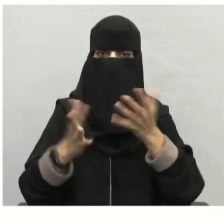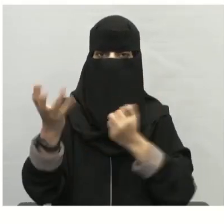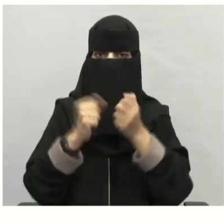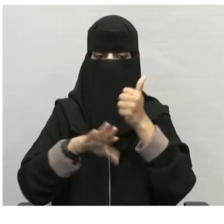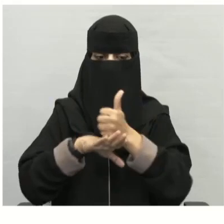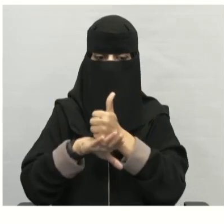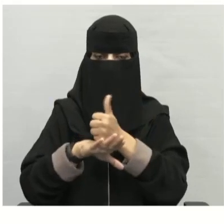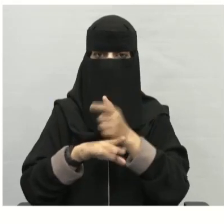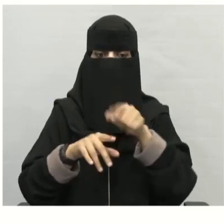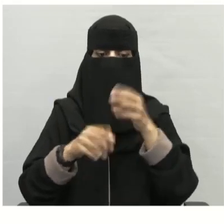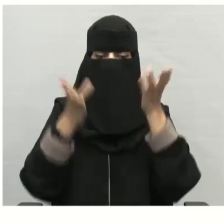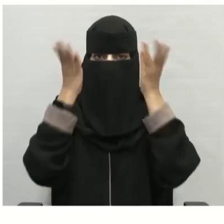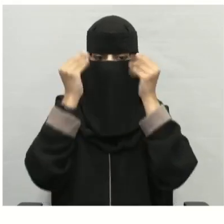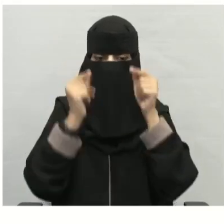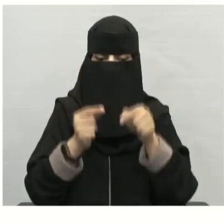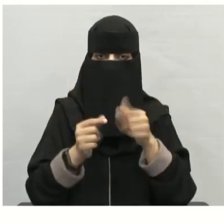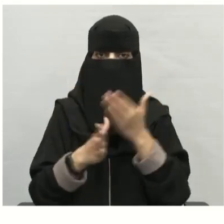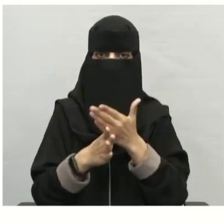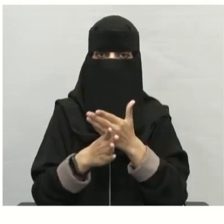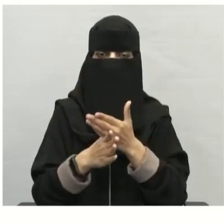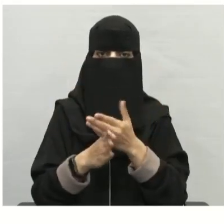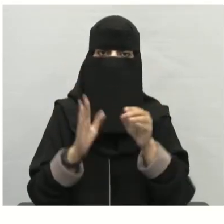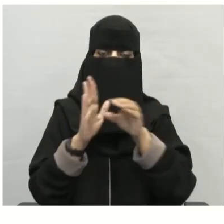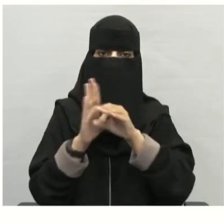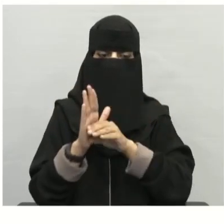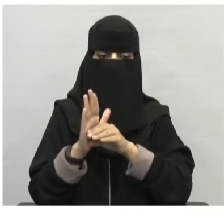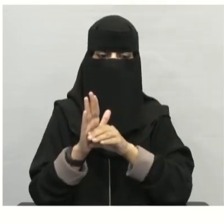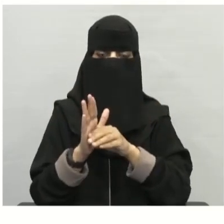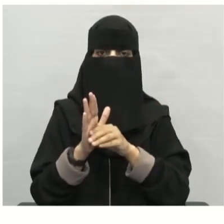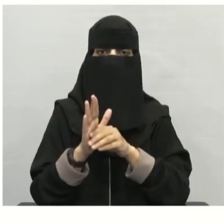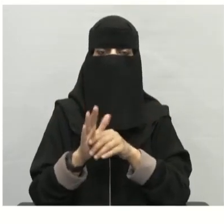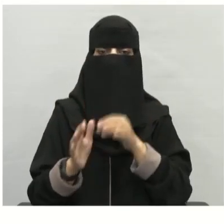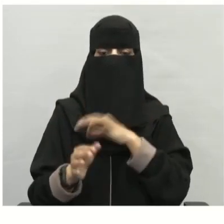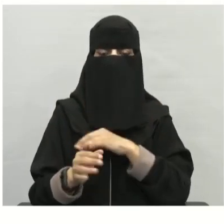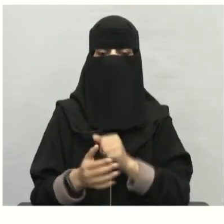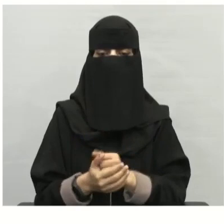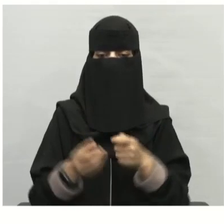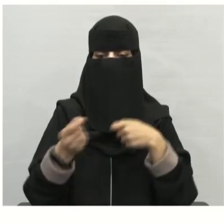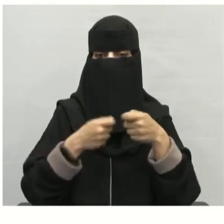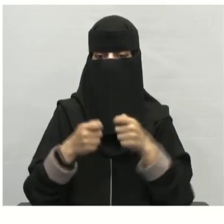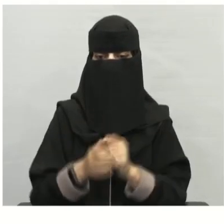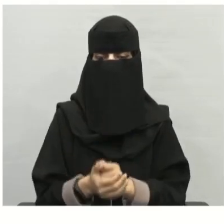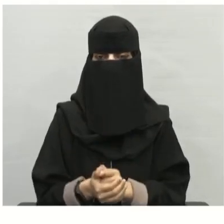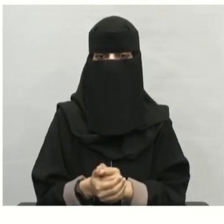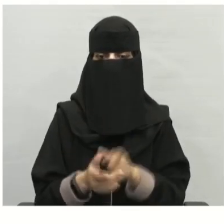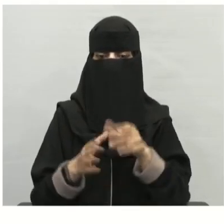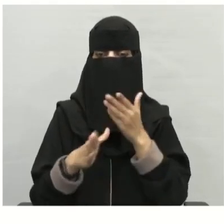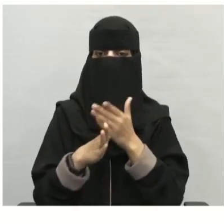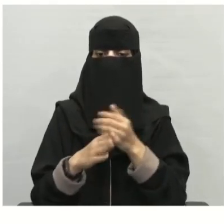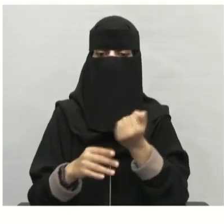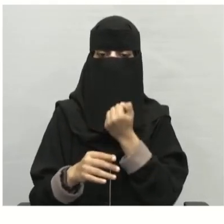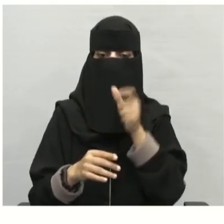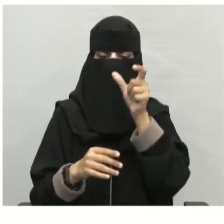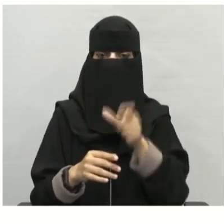حق التثقيف ايضا يعتبر من حقوق المستهلك ذكرنا ايضا ما هي حقوق